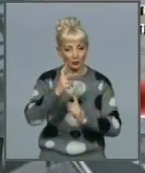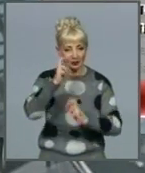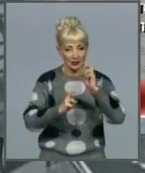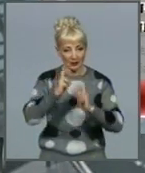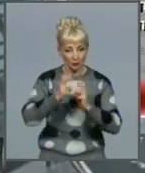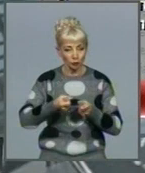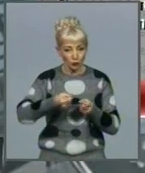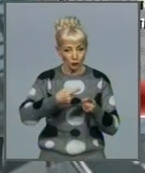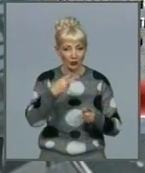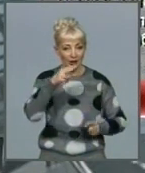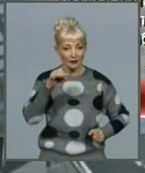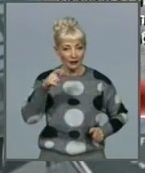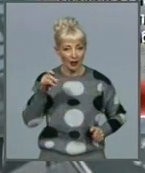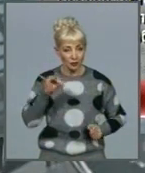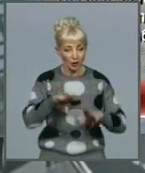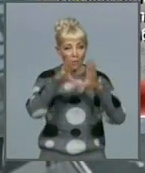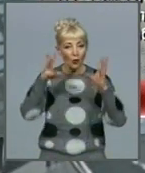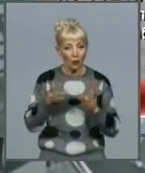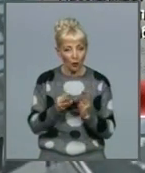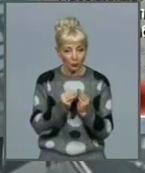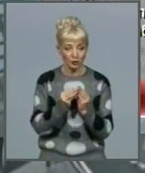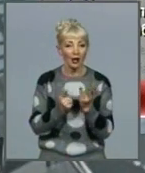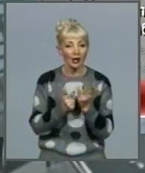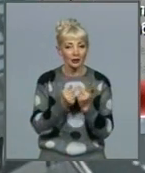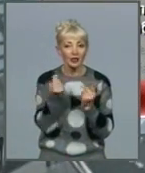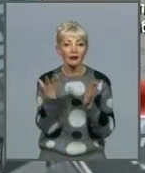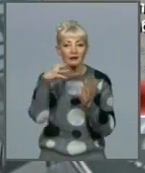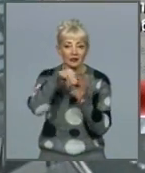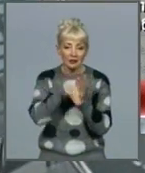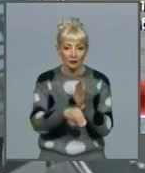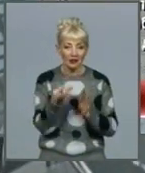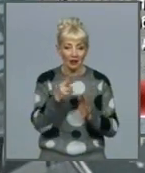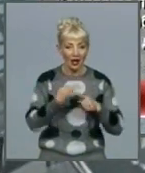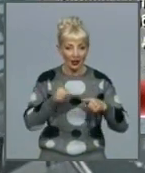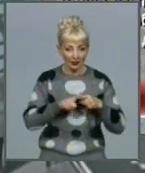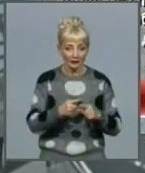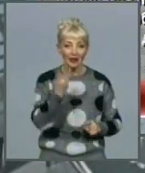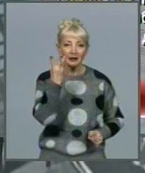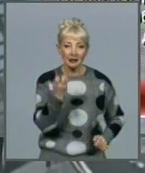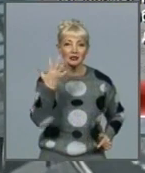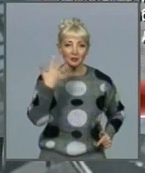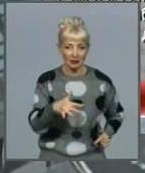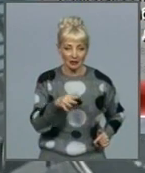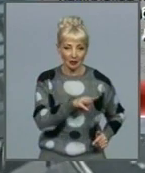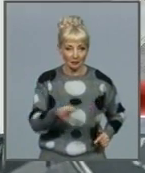Дергачах. Общее количество привлеченных иностранных инвестиций для этого – 350 миллионов